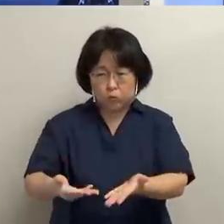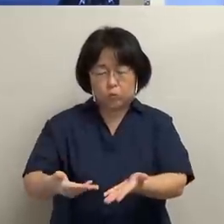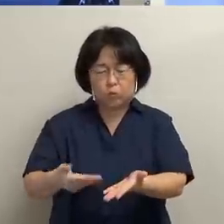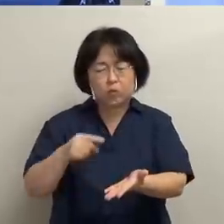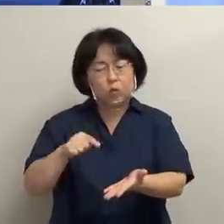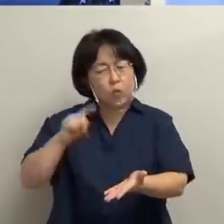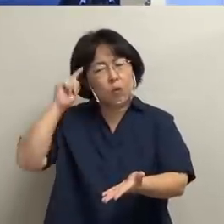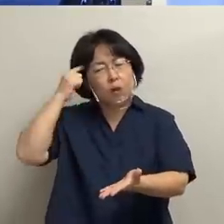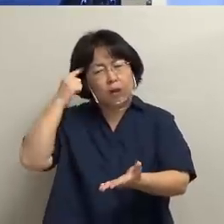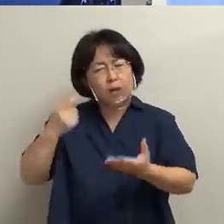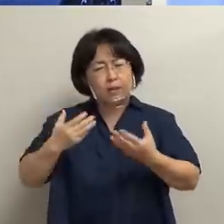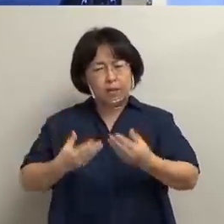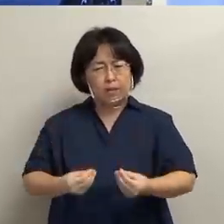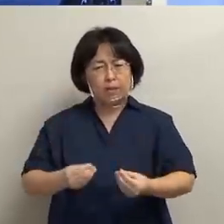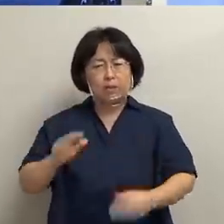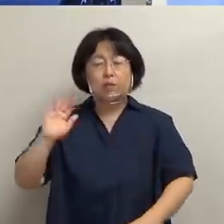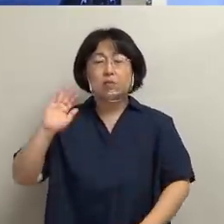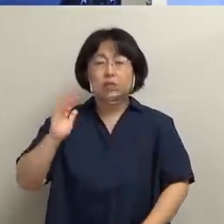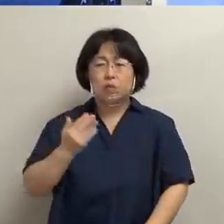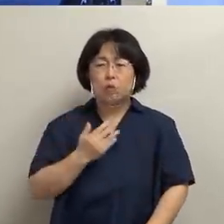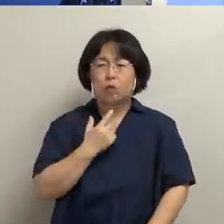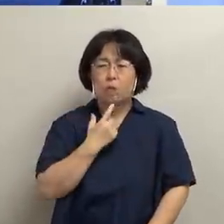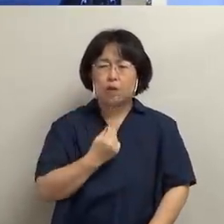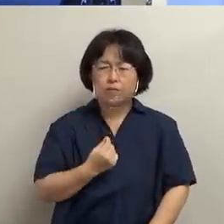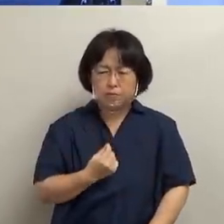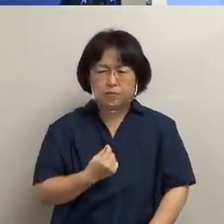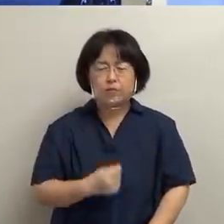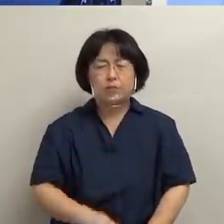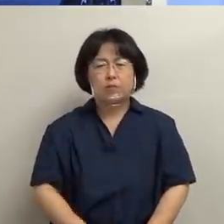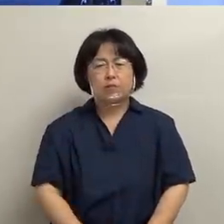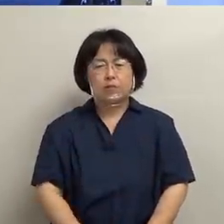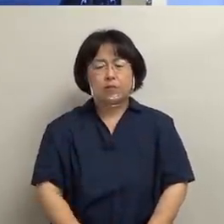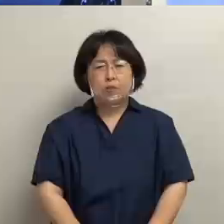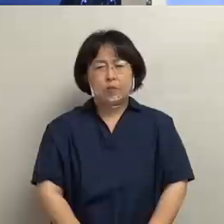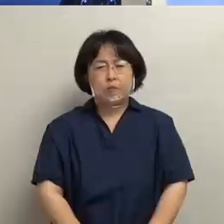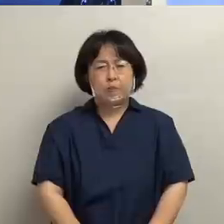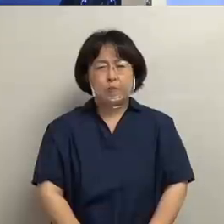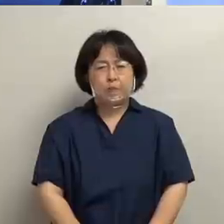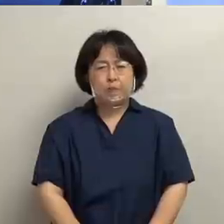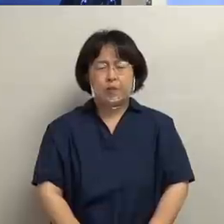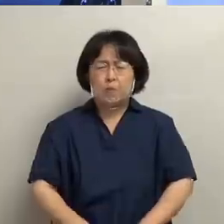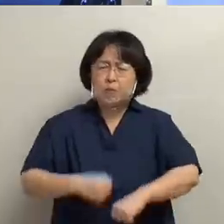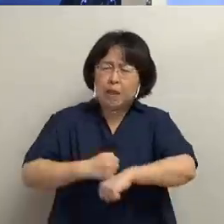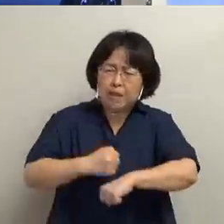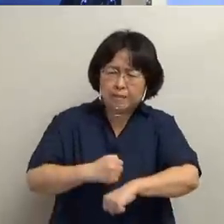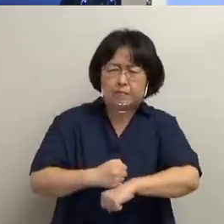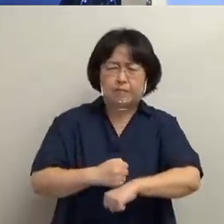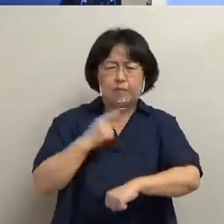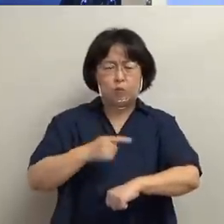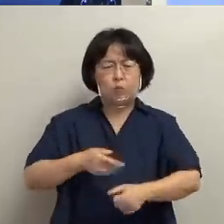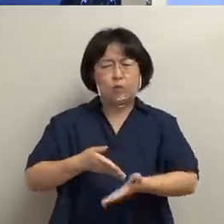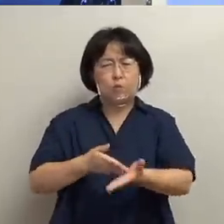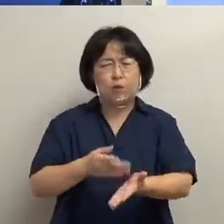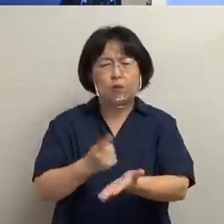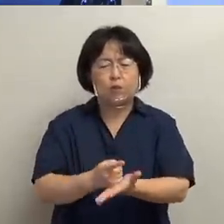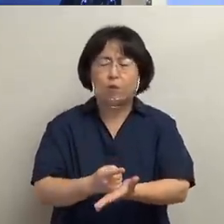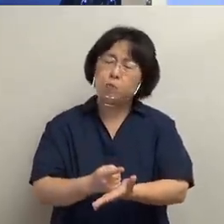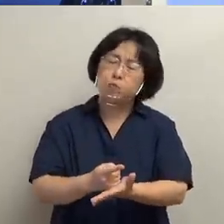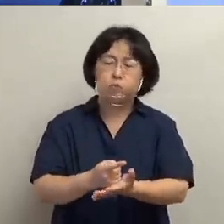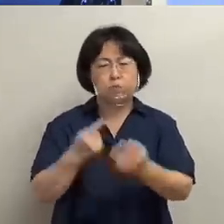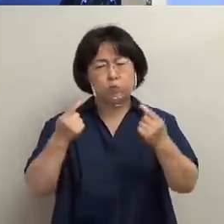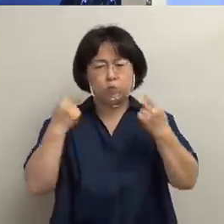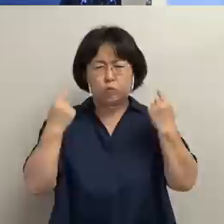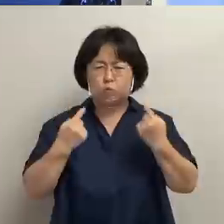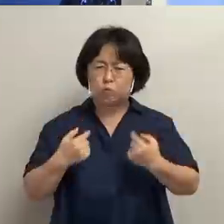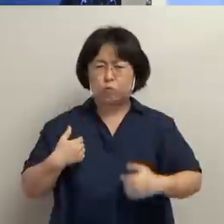やっぱり人間ってなんていいでしょうかねぇ変だぞっていうだけだとなかなか反応しないとあのは